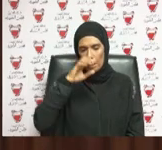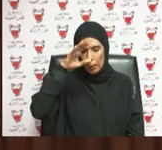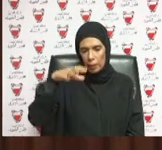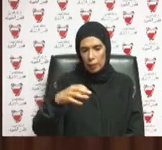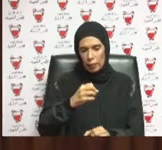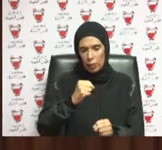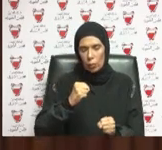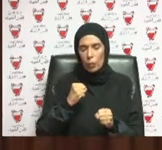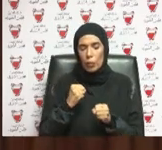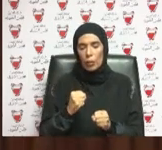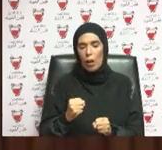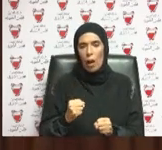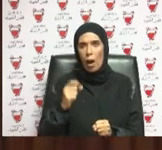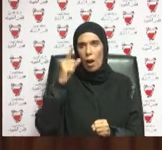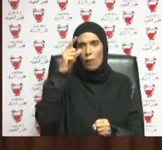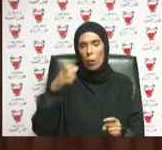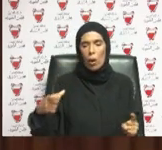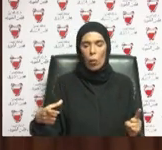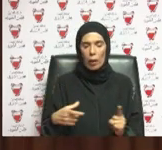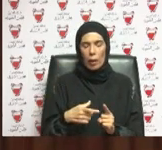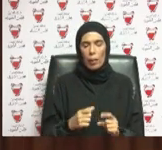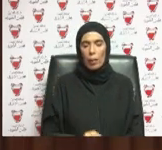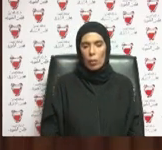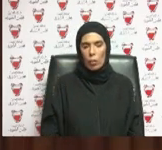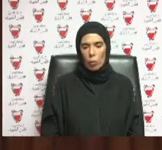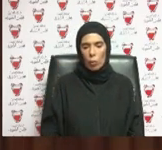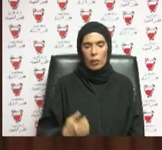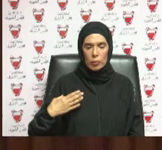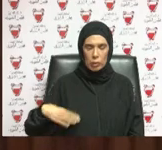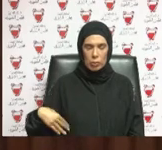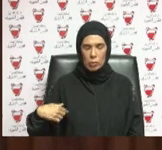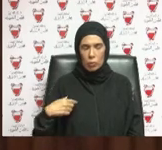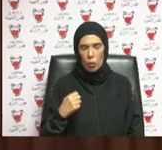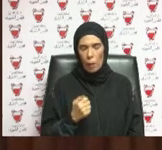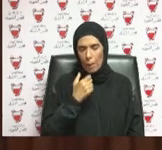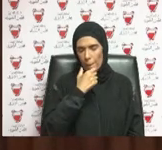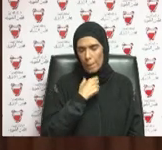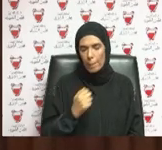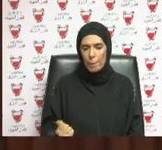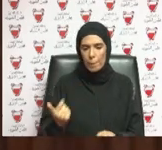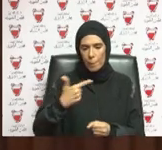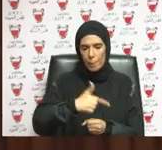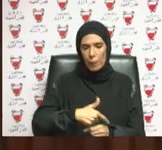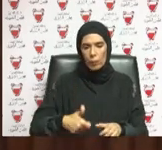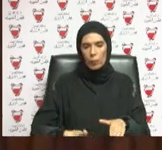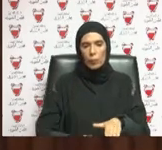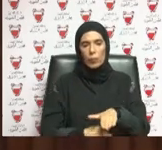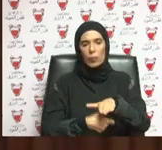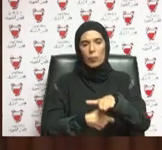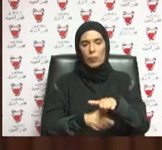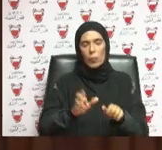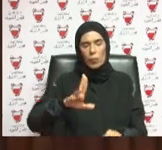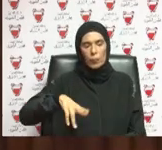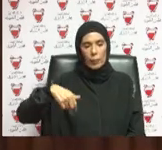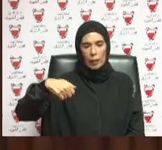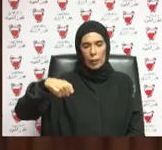خليفة ملك البلاد المفدى حفظه الله ورعاه، وصاحب السمو الأمير سلمان بن حمد آل خليفة ولي العهد